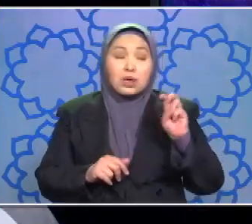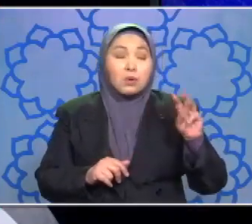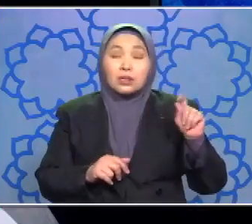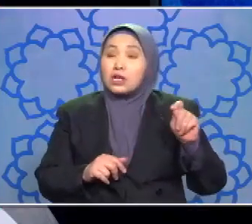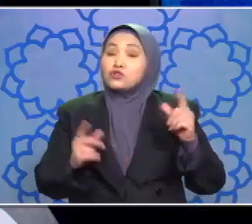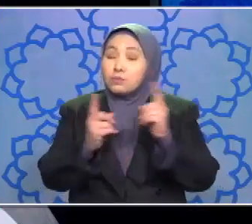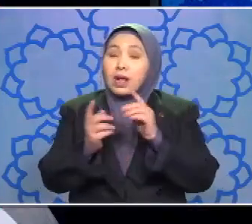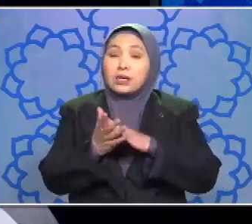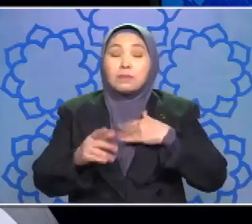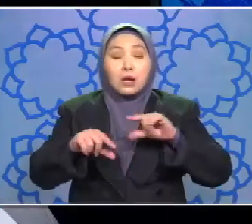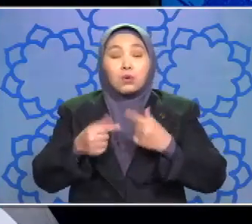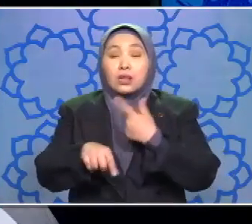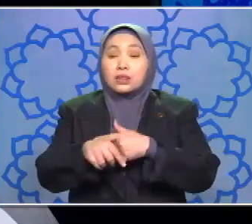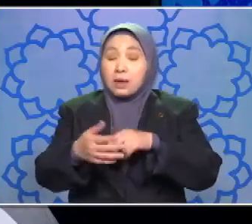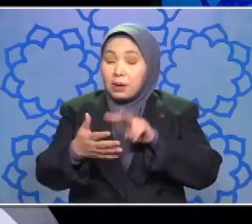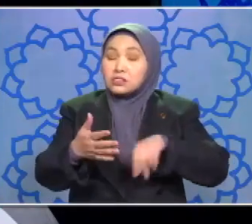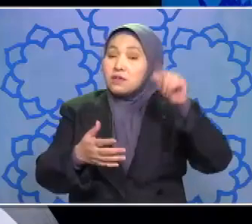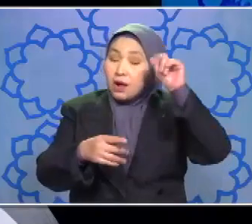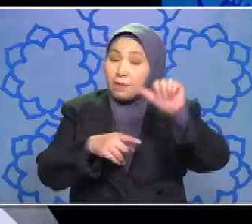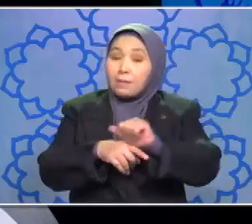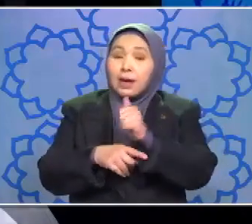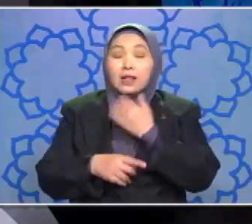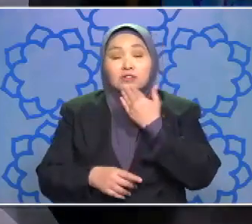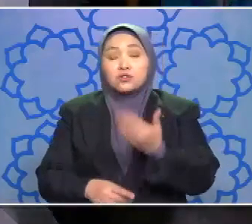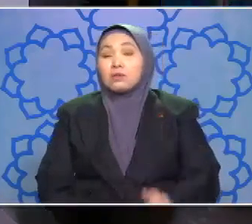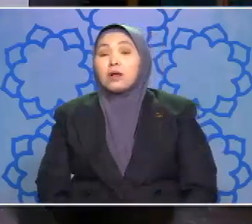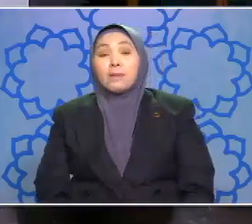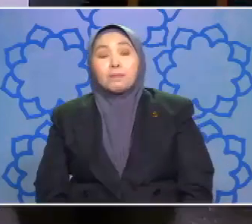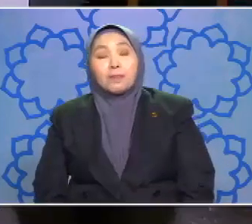lagi My Quran Time, baca faham amal insyaAllah. Allahumma arhamna bil